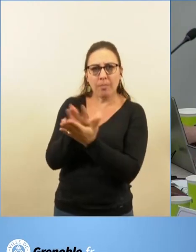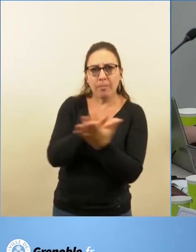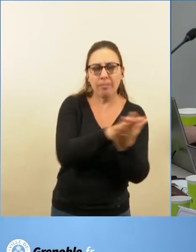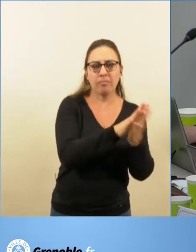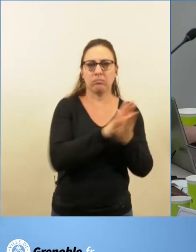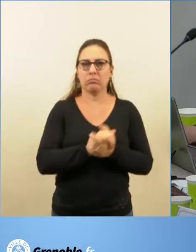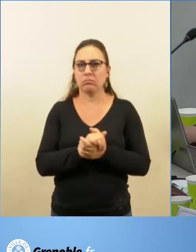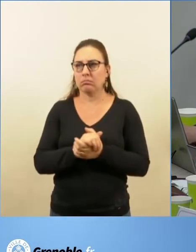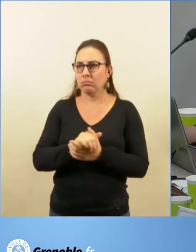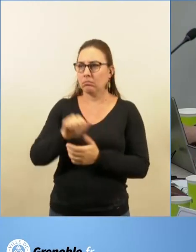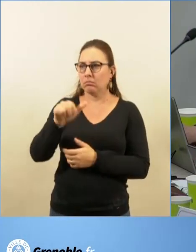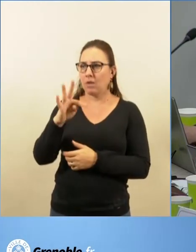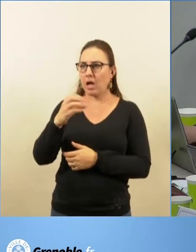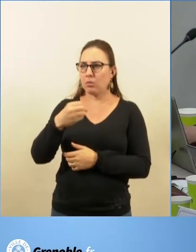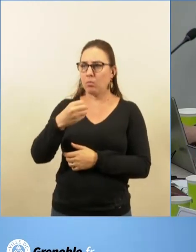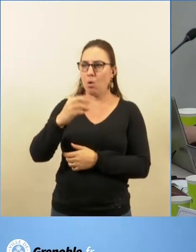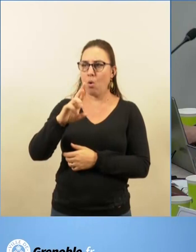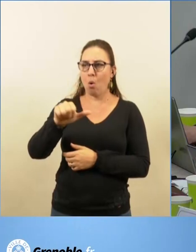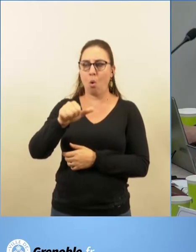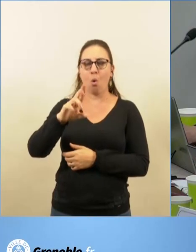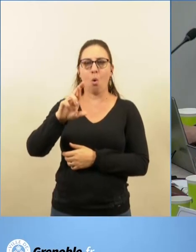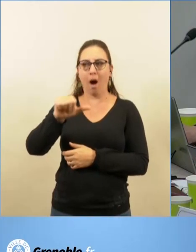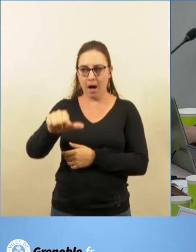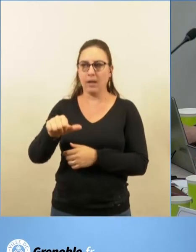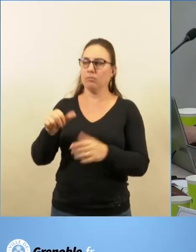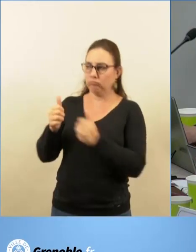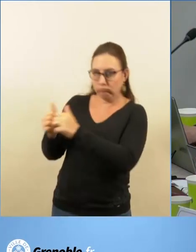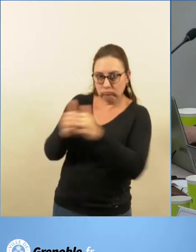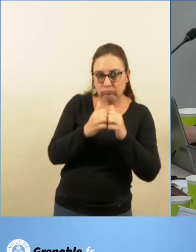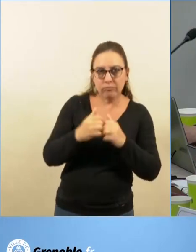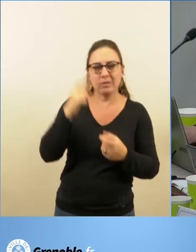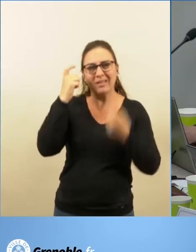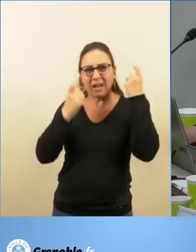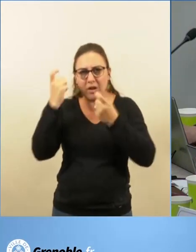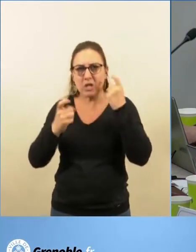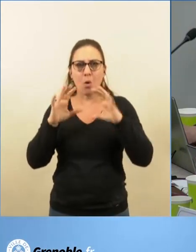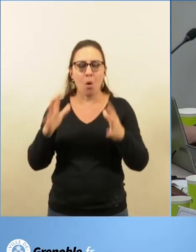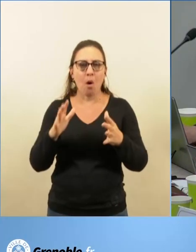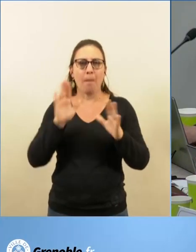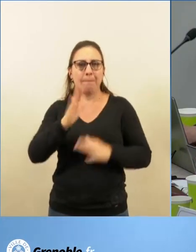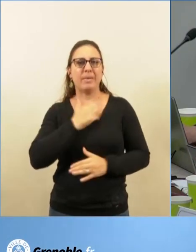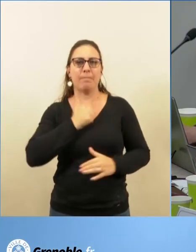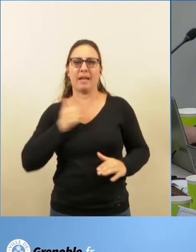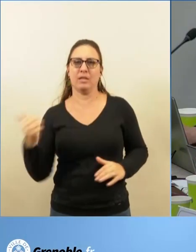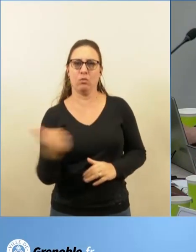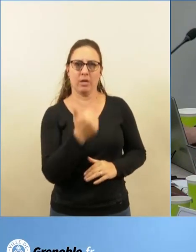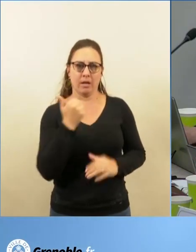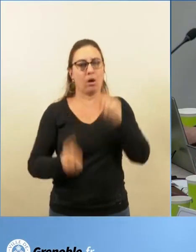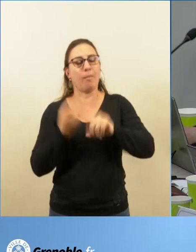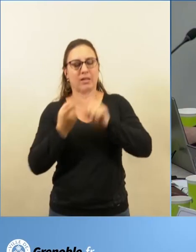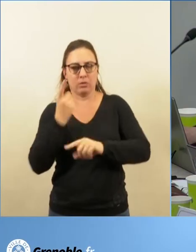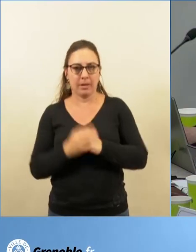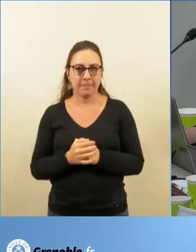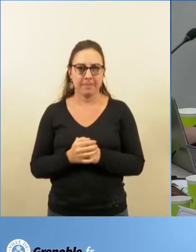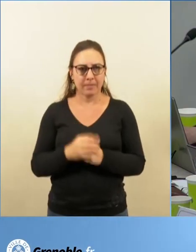prévoient également la mise en place d'une zone affable émission mobilité particulière face à ces gens enjeux nous nous devons d'agir